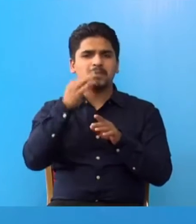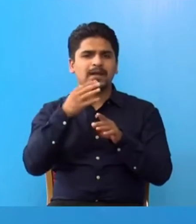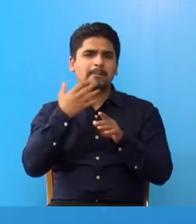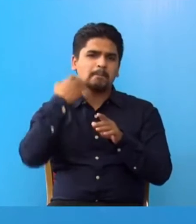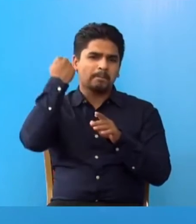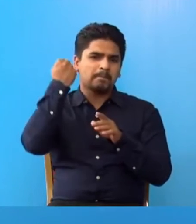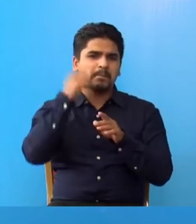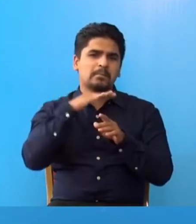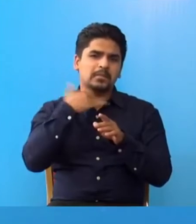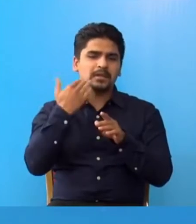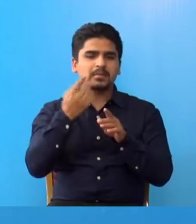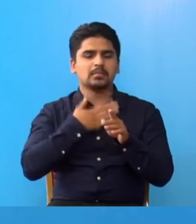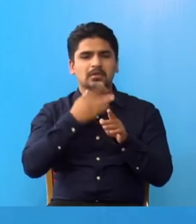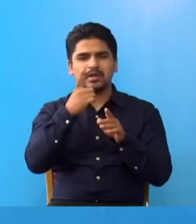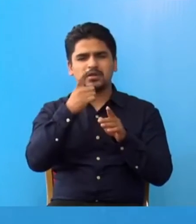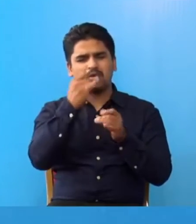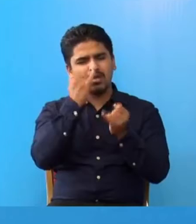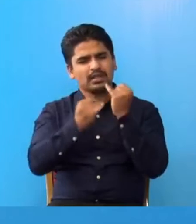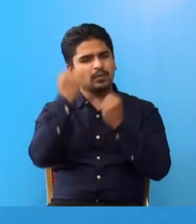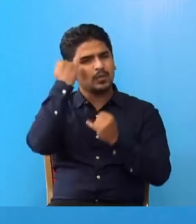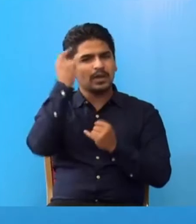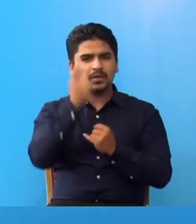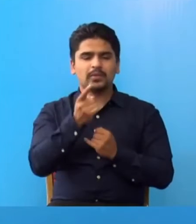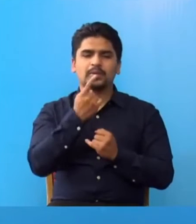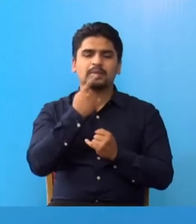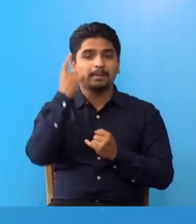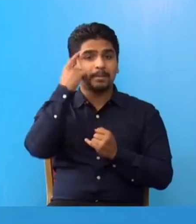मृत्यूने मेरो लागी एव अल्टिमेट उपाय हो बने